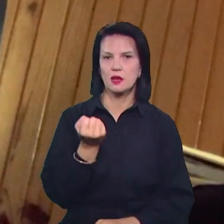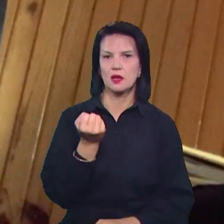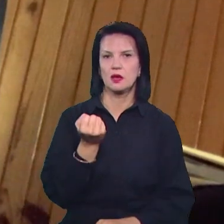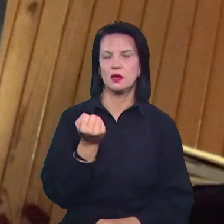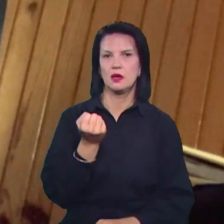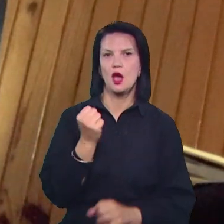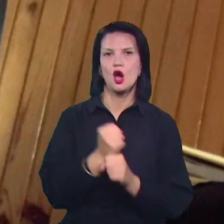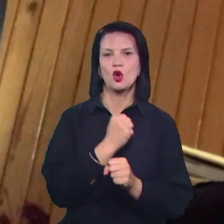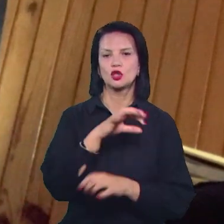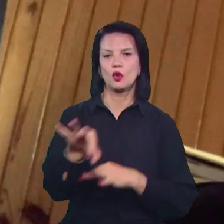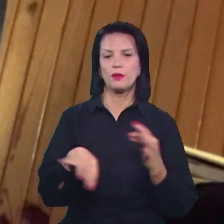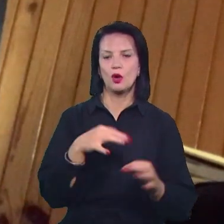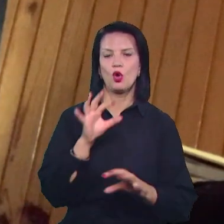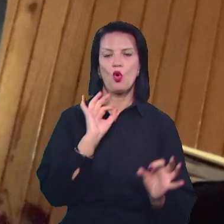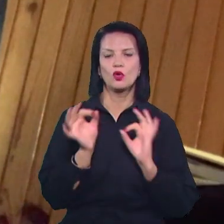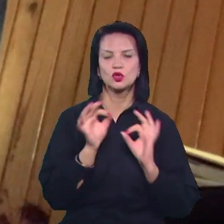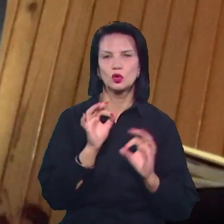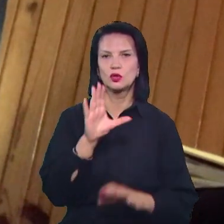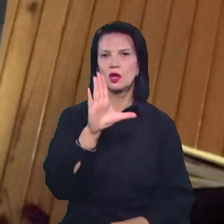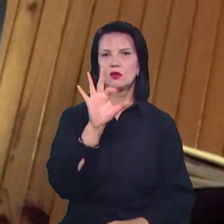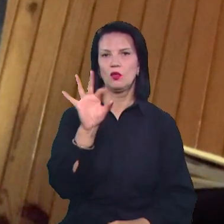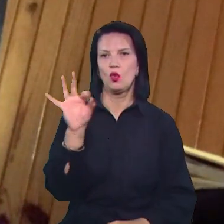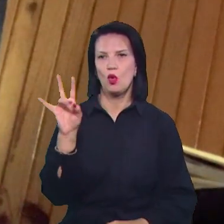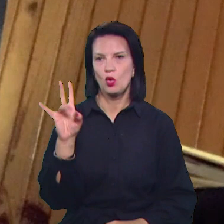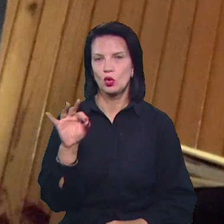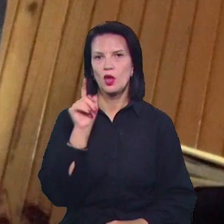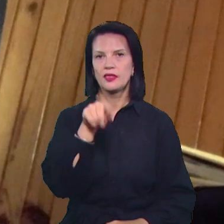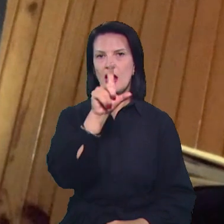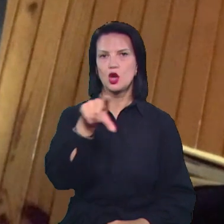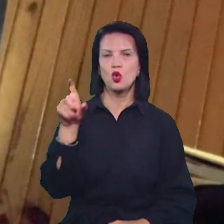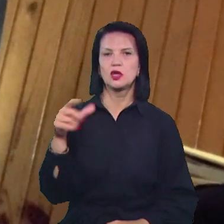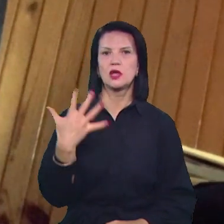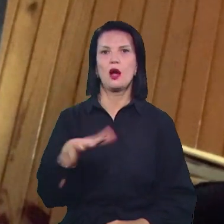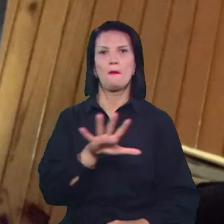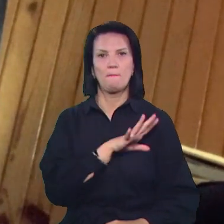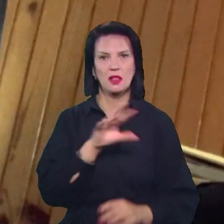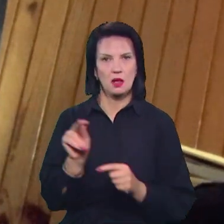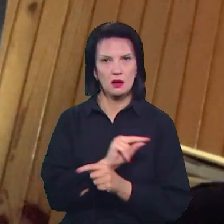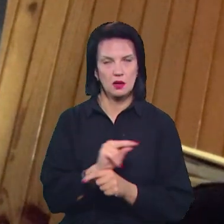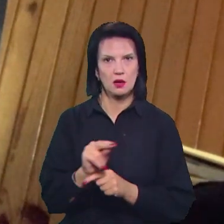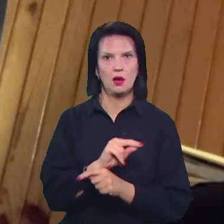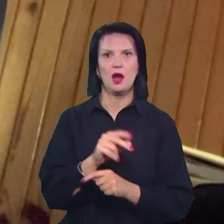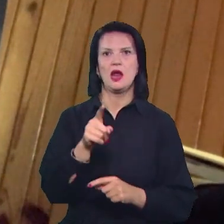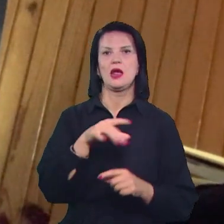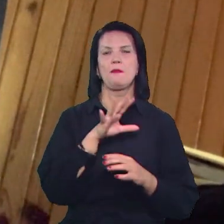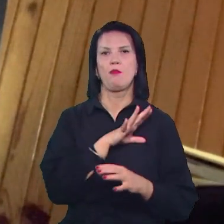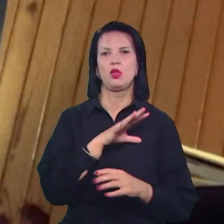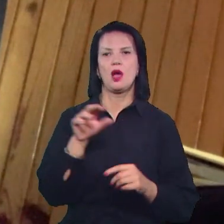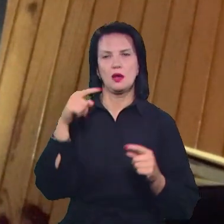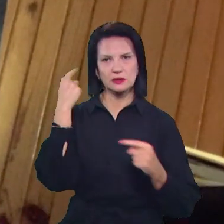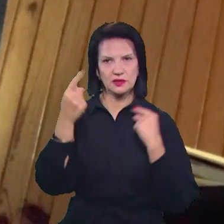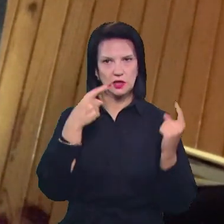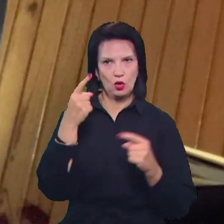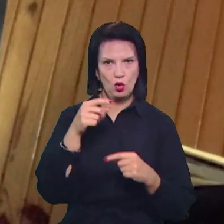розробили проект «Рівний консультант в онкології». Це та людина, яка пройшла лікування і пройшла навчання із психологами, може